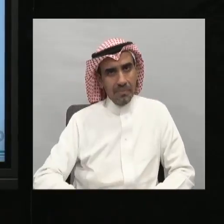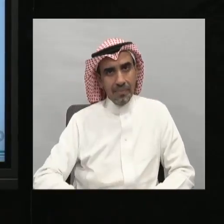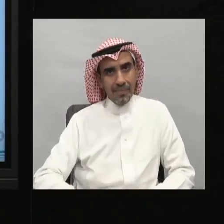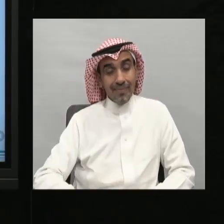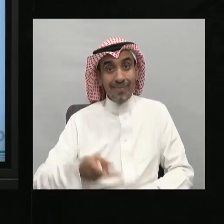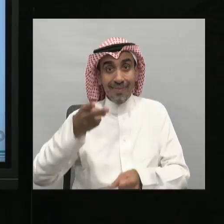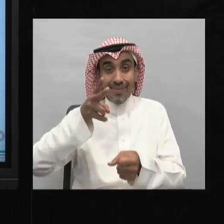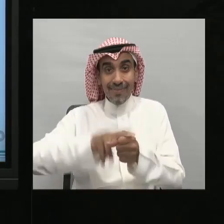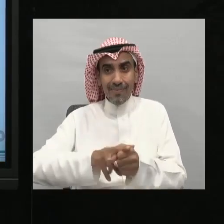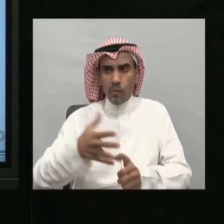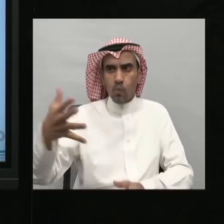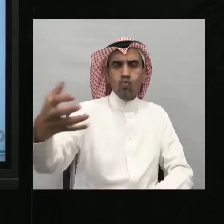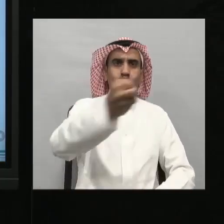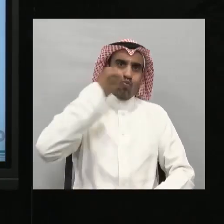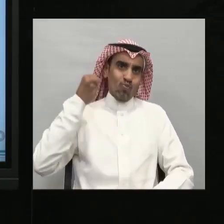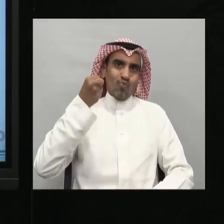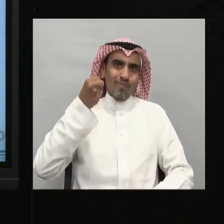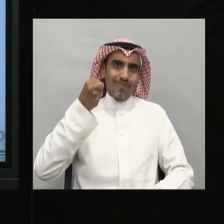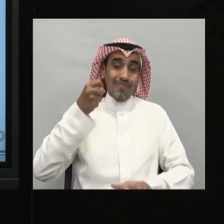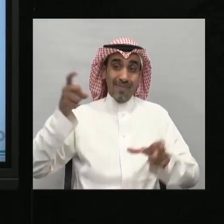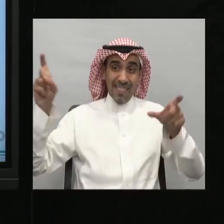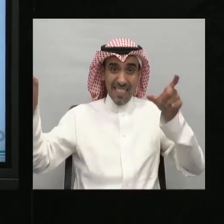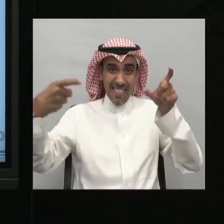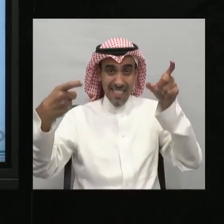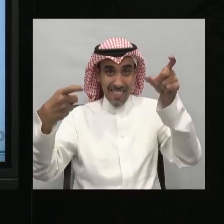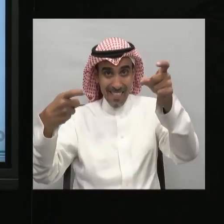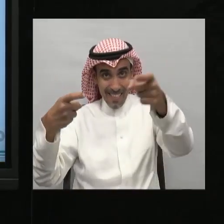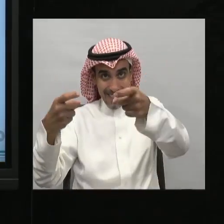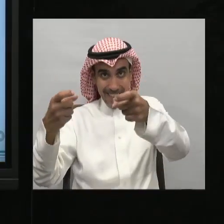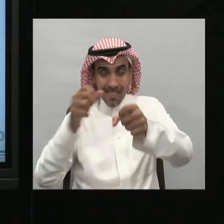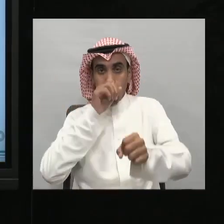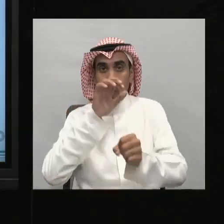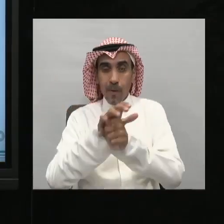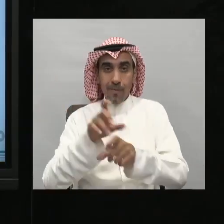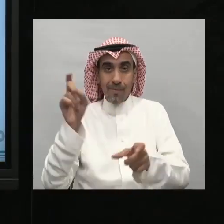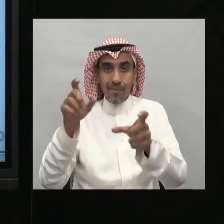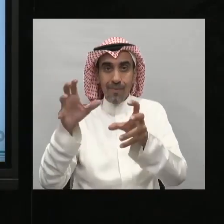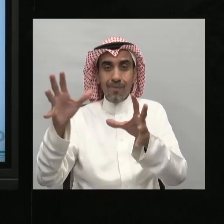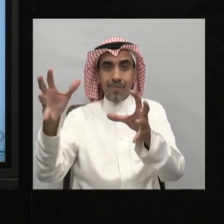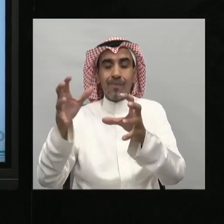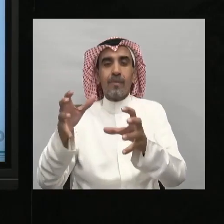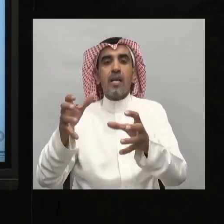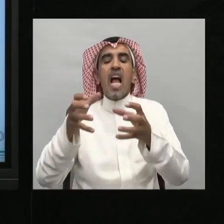أيضا تجلب الفريسة بعد الإمساك بها بواسطة الكيس اللاسع واللوامس إلى